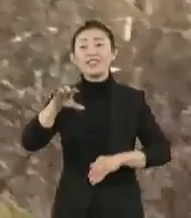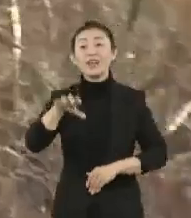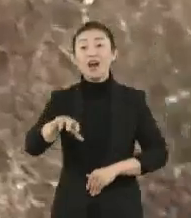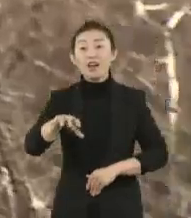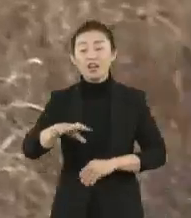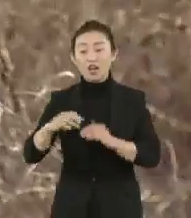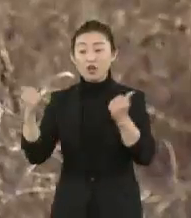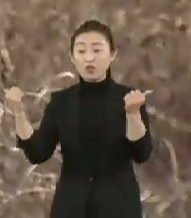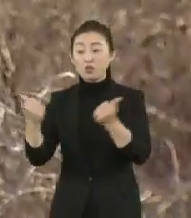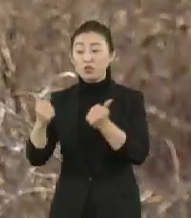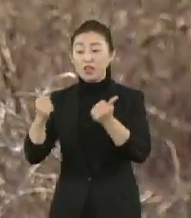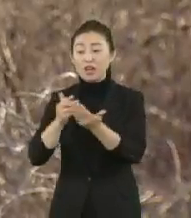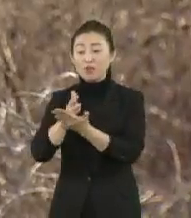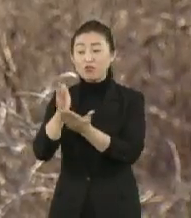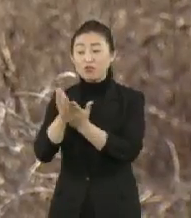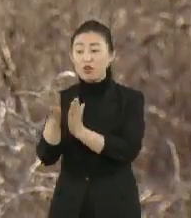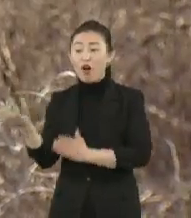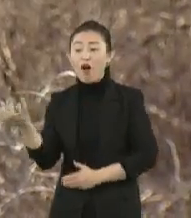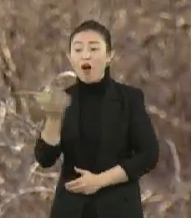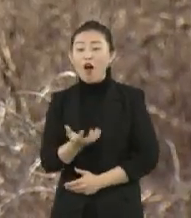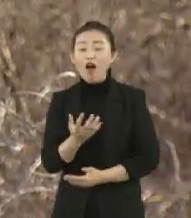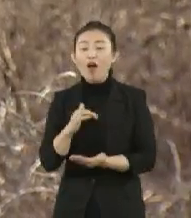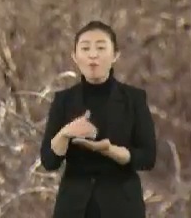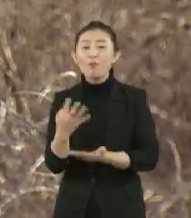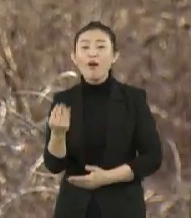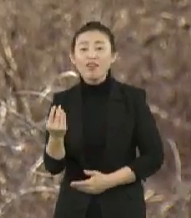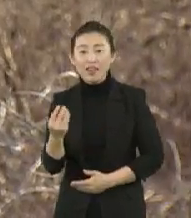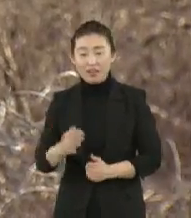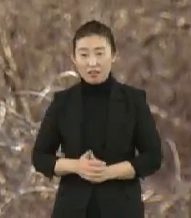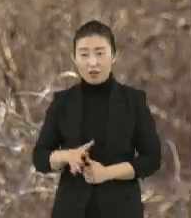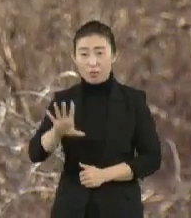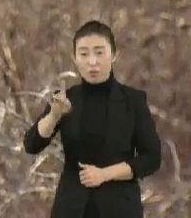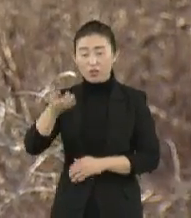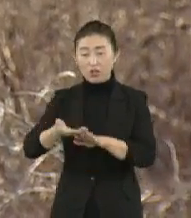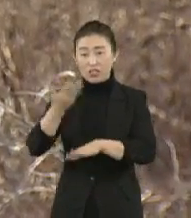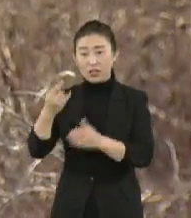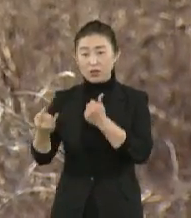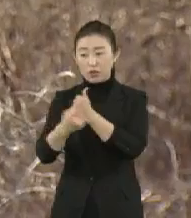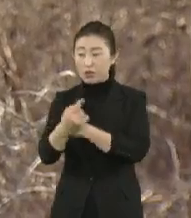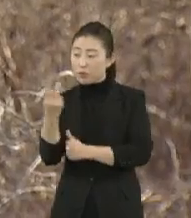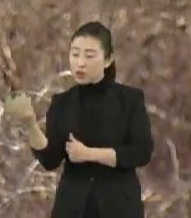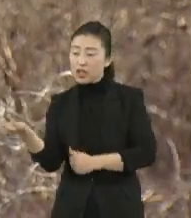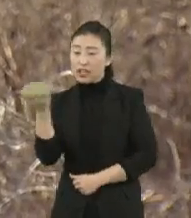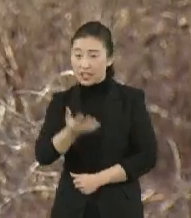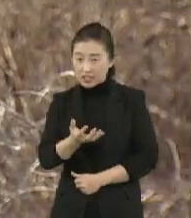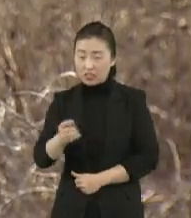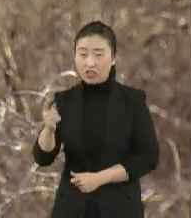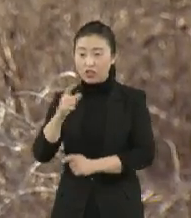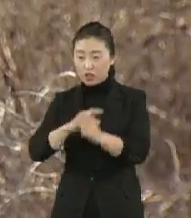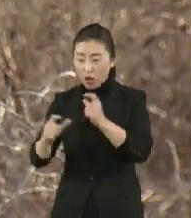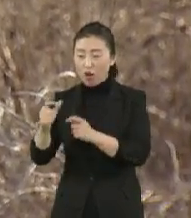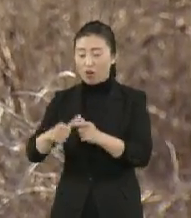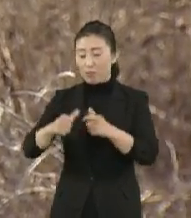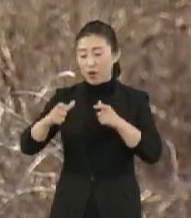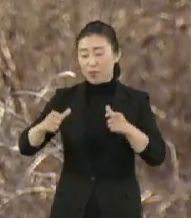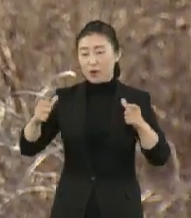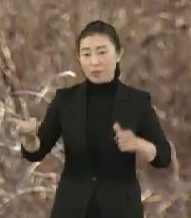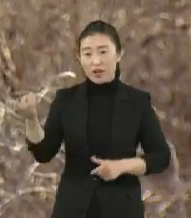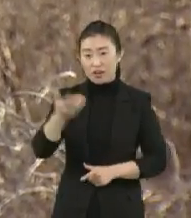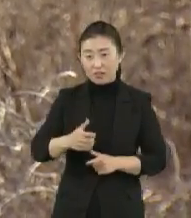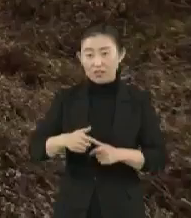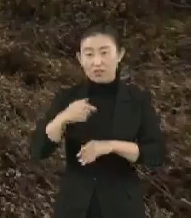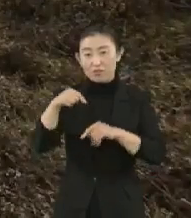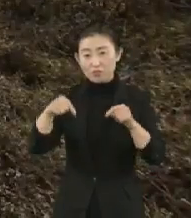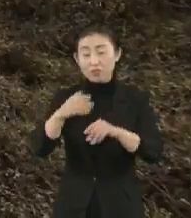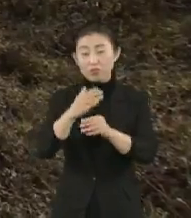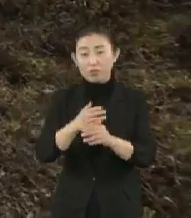얼마만큼의 국회 기능을 옮겨오느냐는 겁니다. 먼저 상임위 일부를 이전한 뒤 점차 그 범위를 확대시키는 방안이